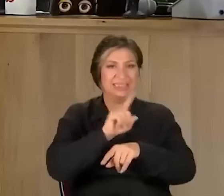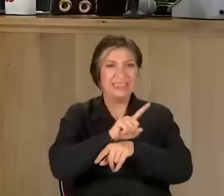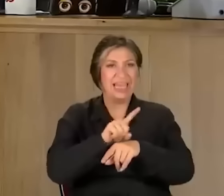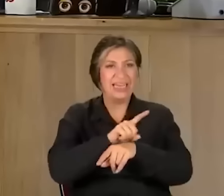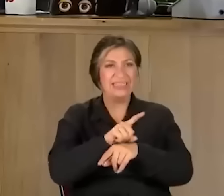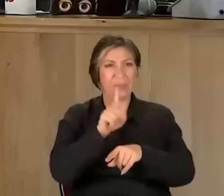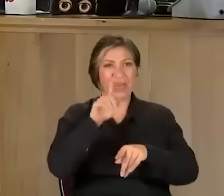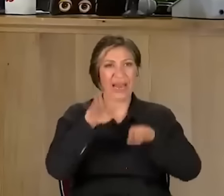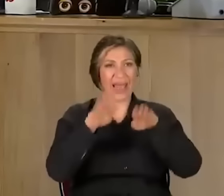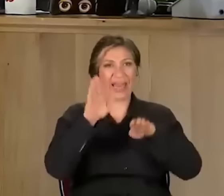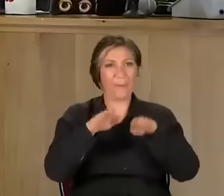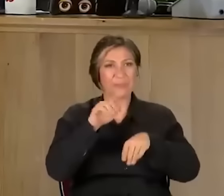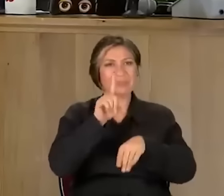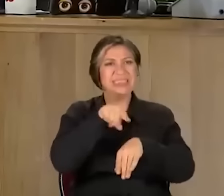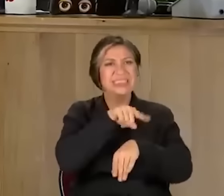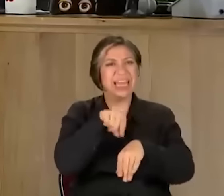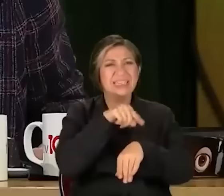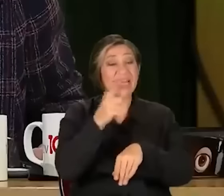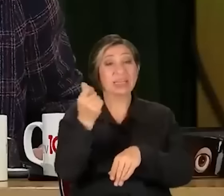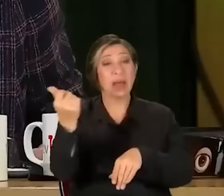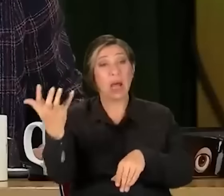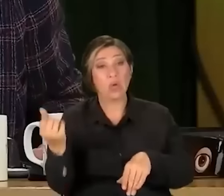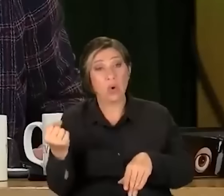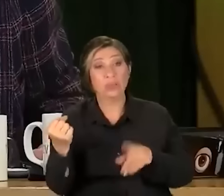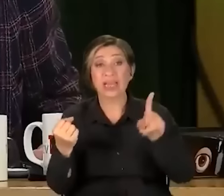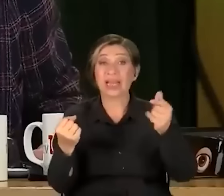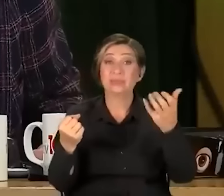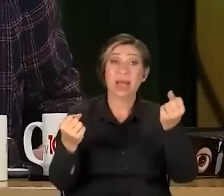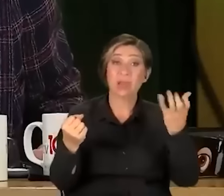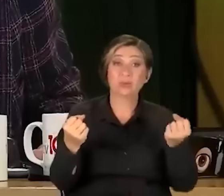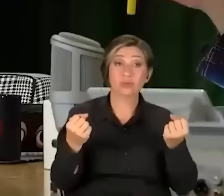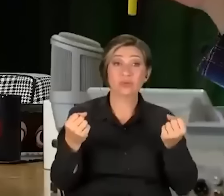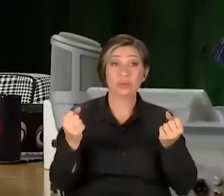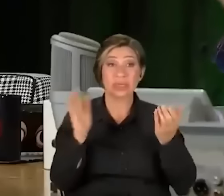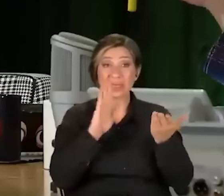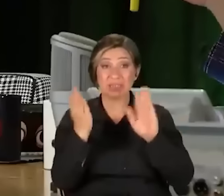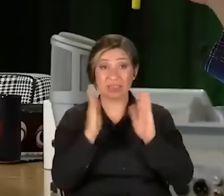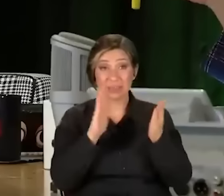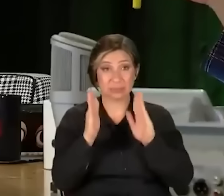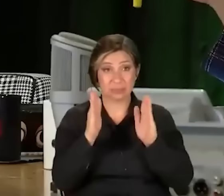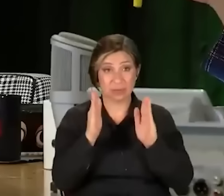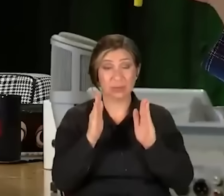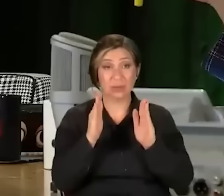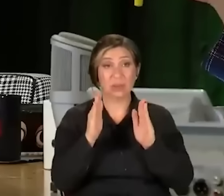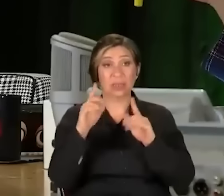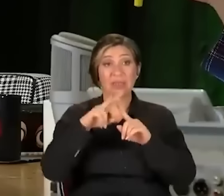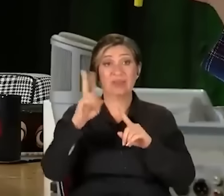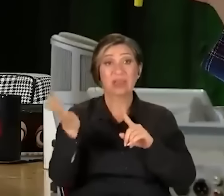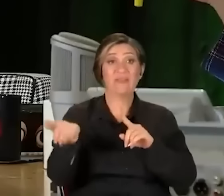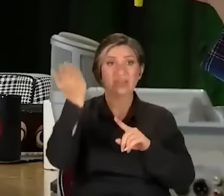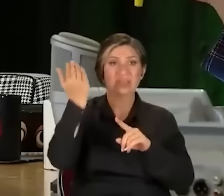saniyesi bir reklam kuşağın saniyesine kaç para alıyor ve sen kaç para alıyorsun? Bunu karşılaştırdın mı? Karşılaştırdın herhalde. Televizyon daha çok